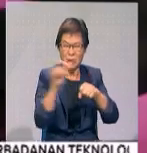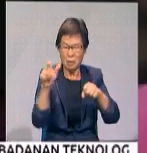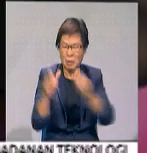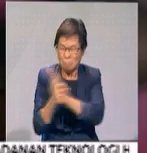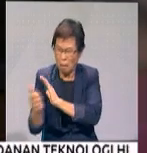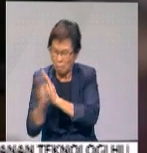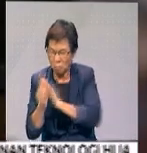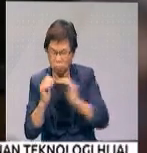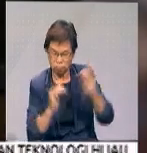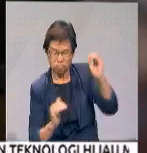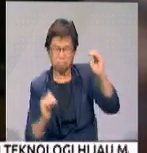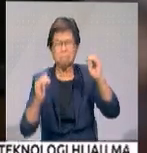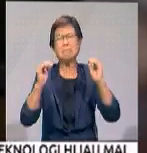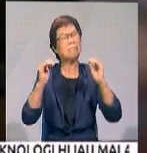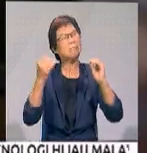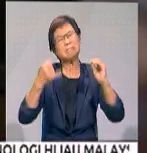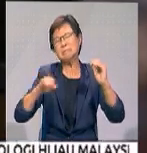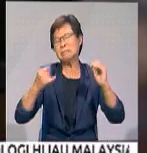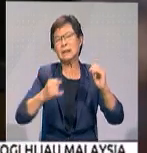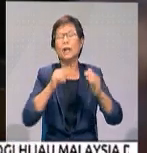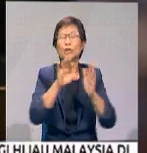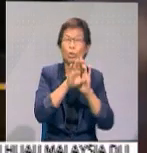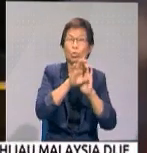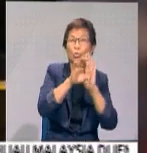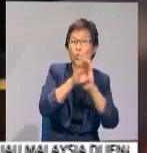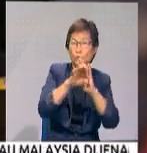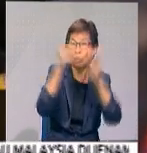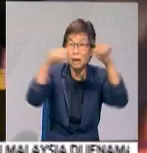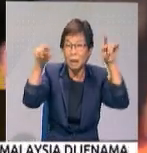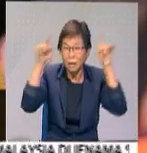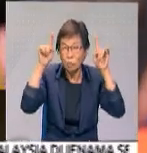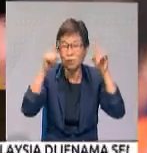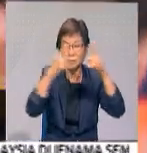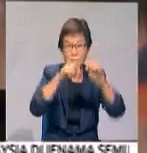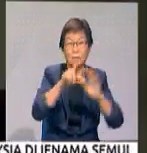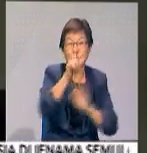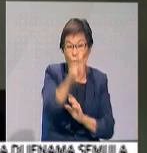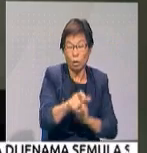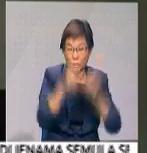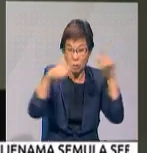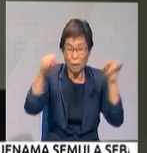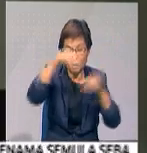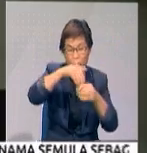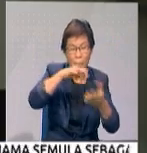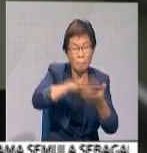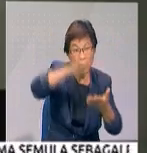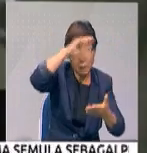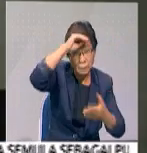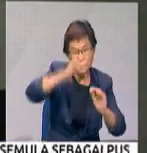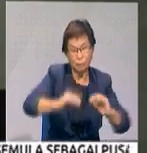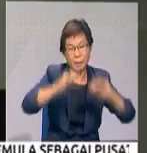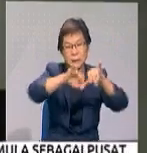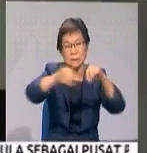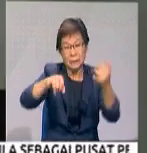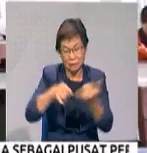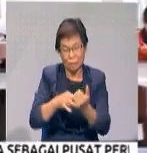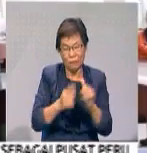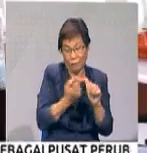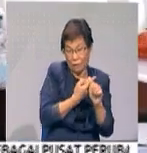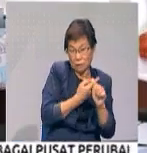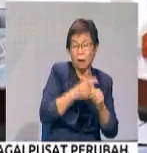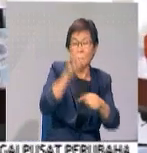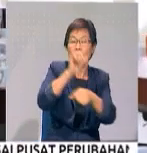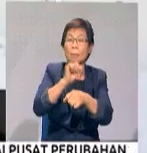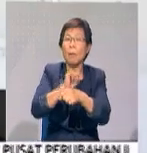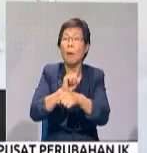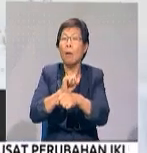kelayakan. Ya, mungkin seorang graduate itu mereka belajar dalam peringkat ijazah pertama, tapi pekerjaan